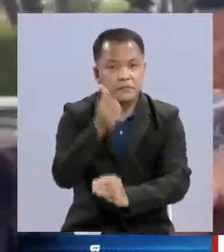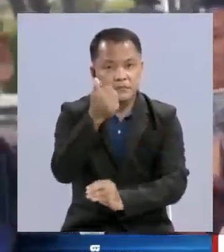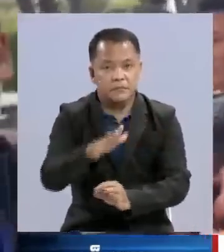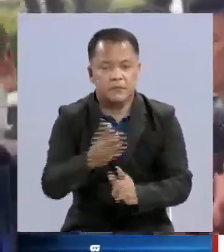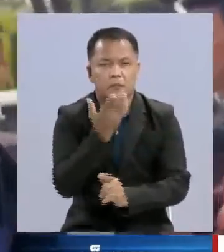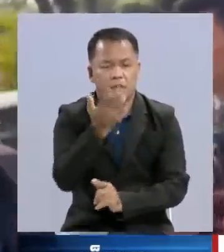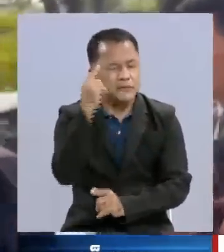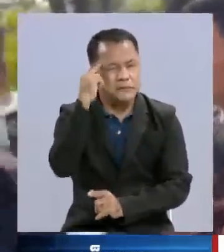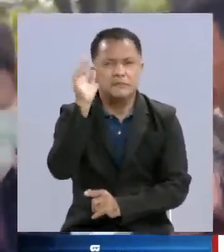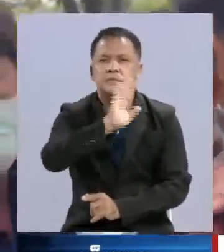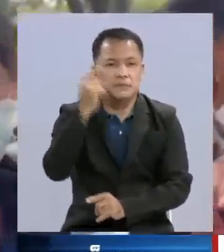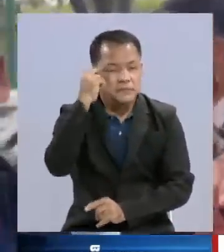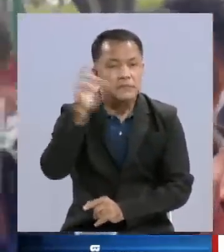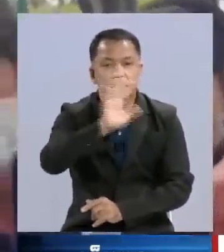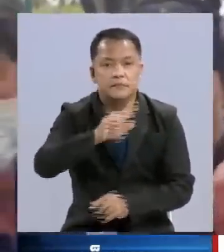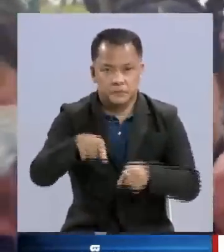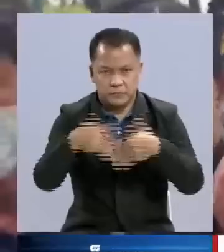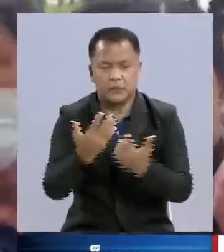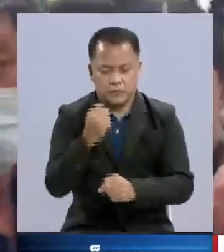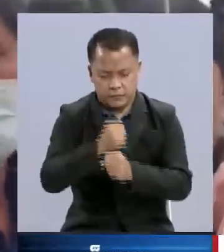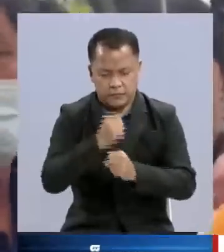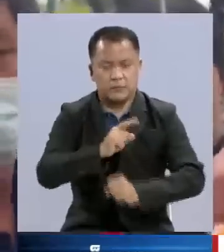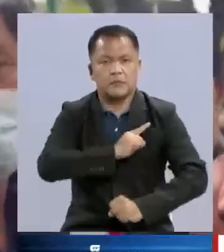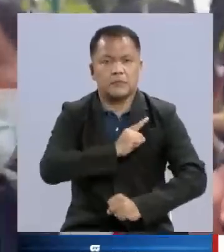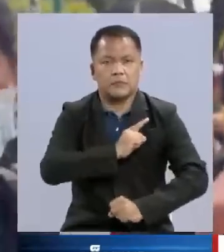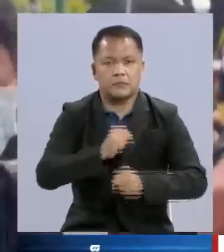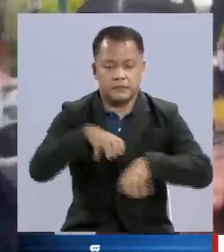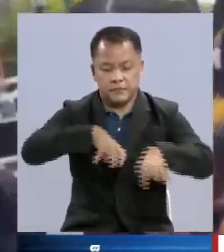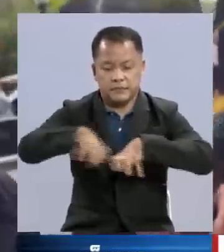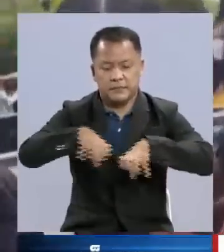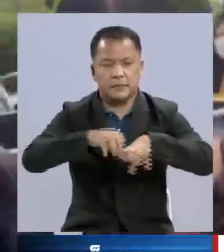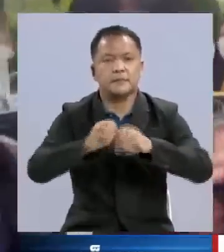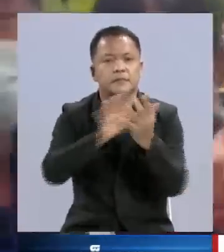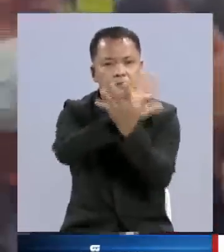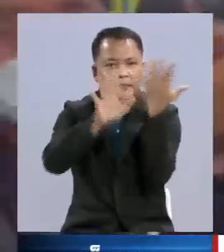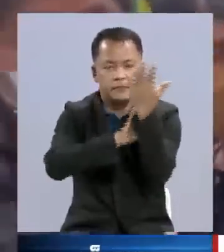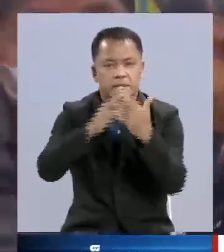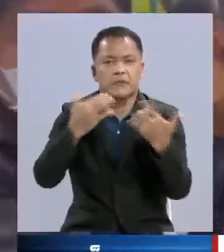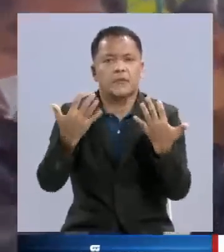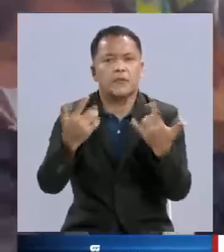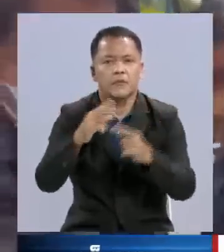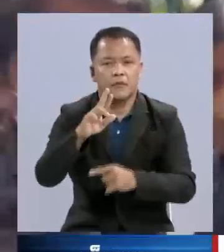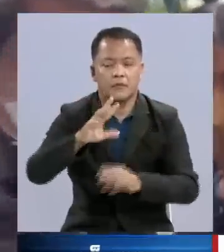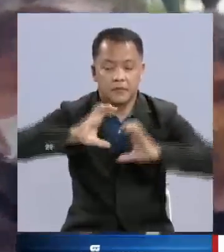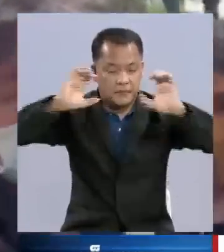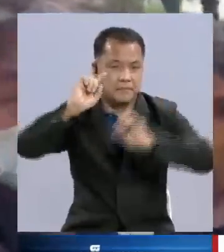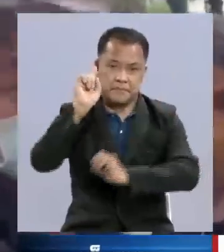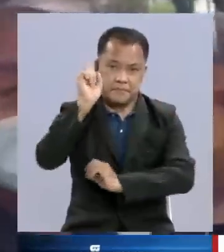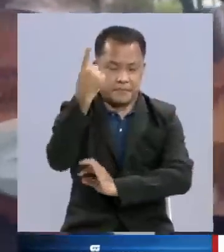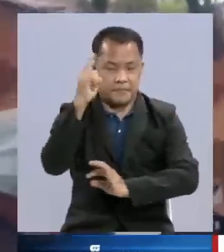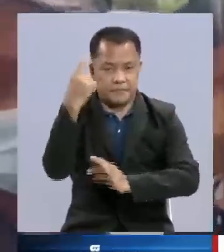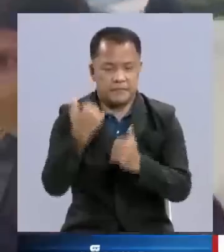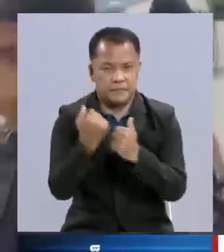าก็ขออย่าไปคิดขณะนี้ขอทำงานในฐานะที่ต้องบริหารราชการแผ่นดินจนกว่าจะมีรัฐบาลใหม่